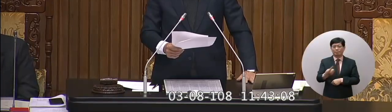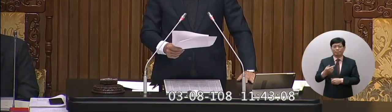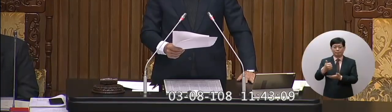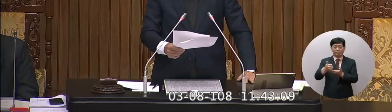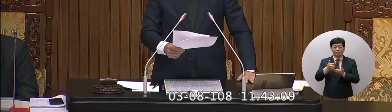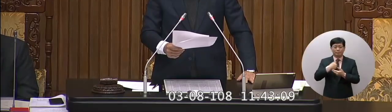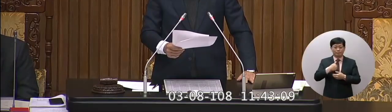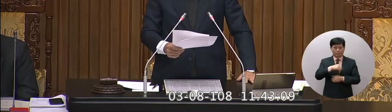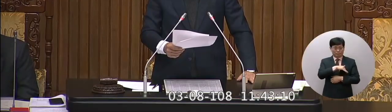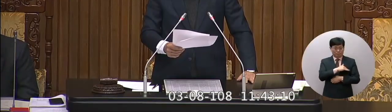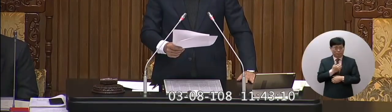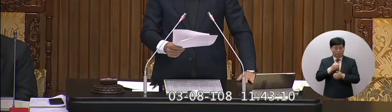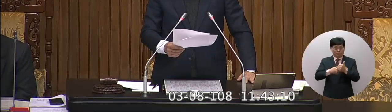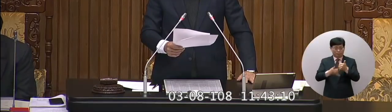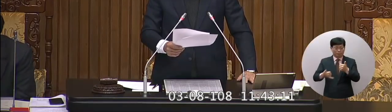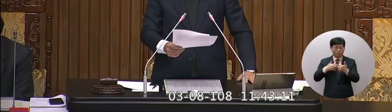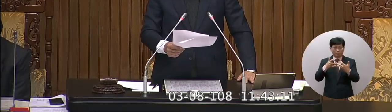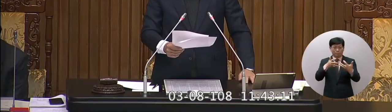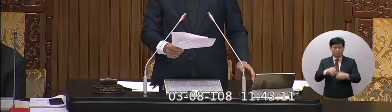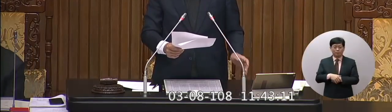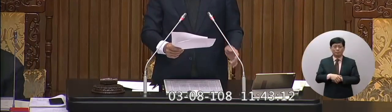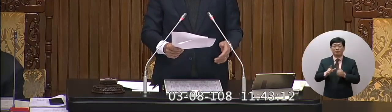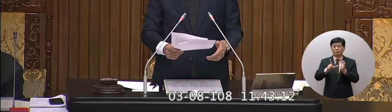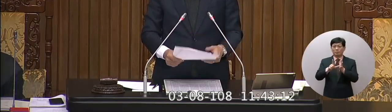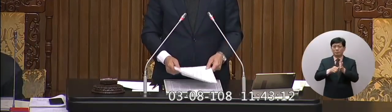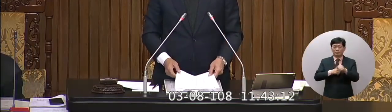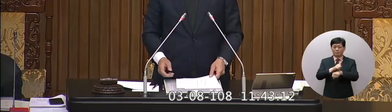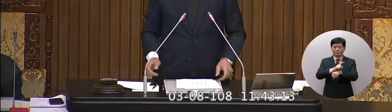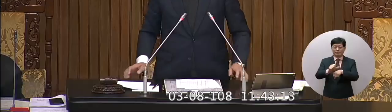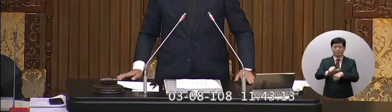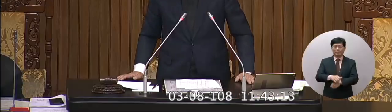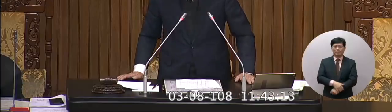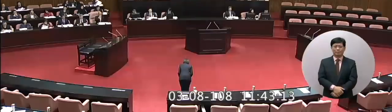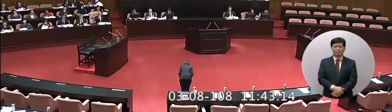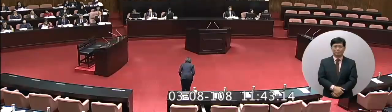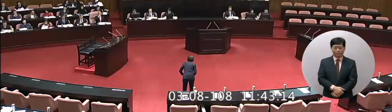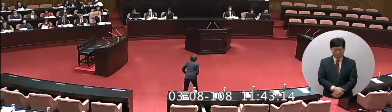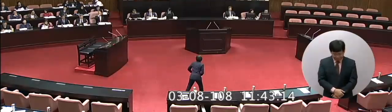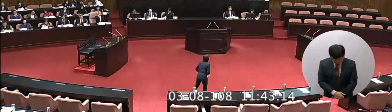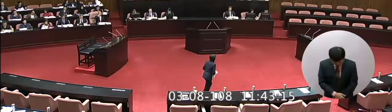下一位我们请邱委员议员质询，询答时间15分钟。